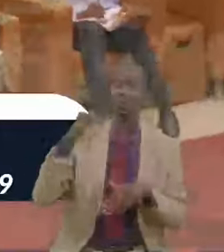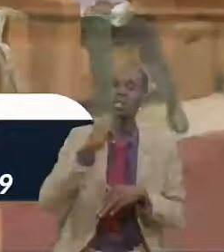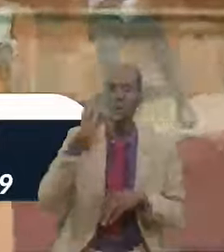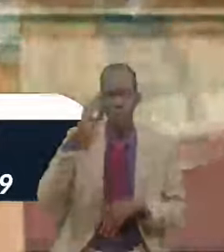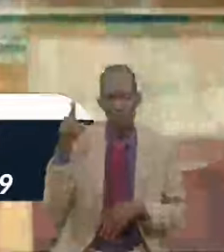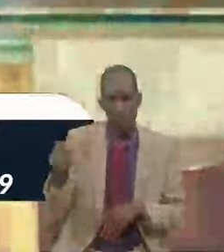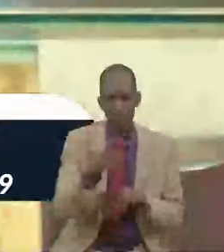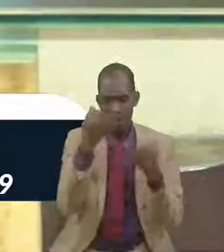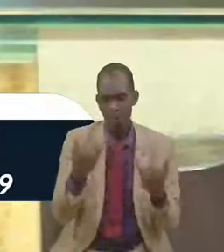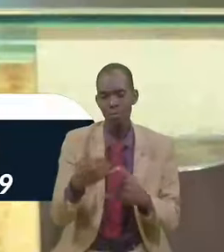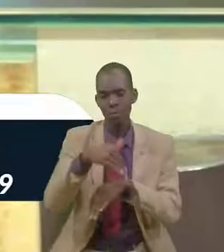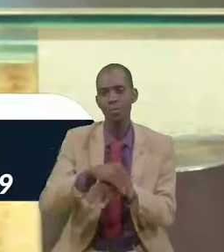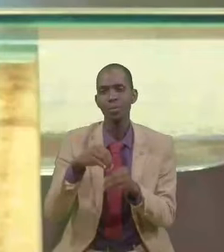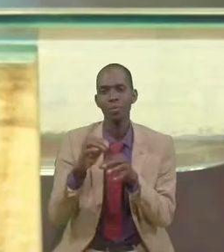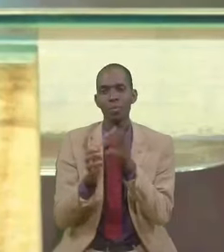ce soir.